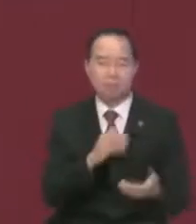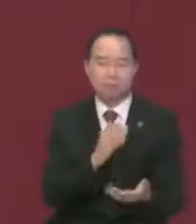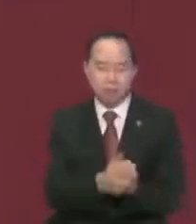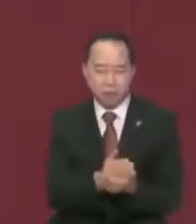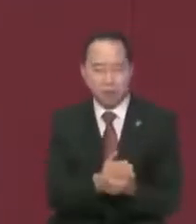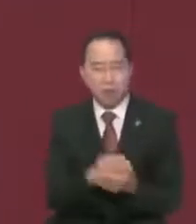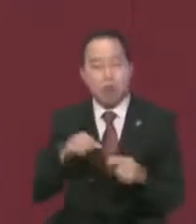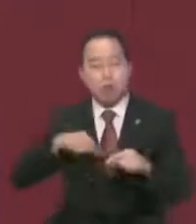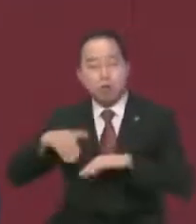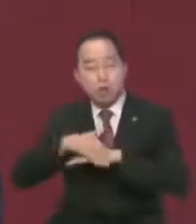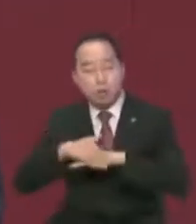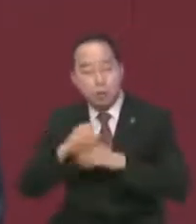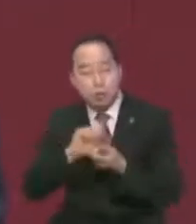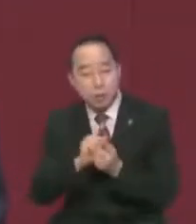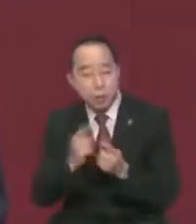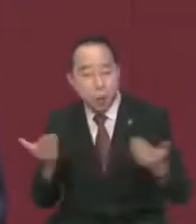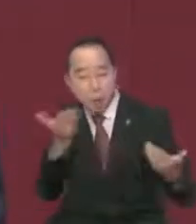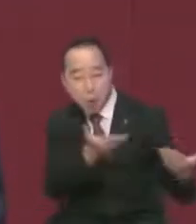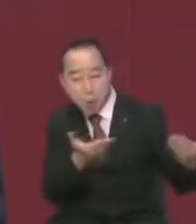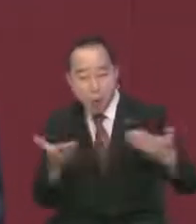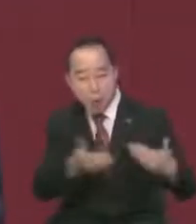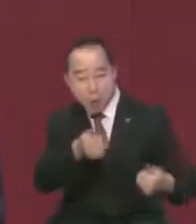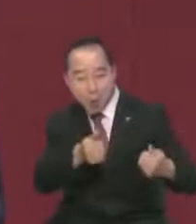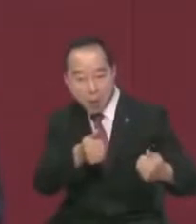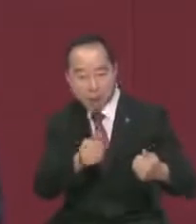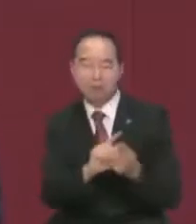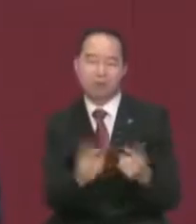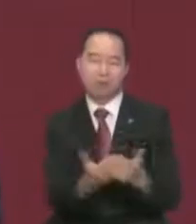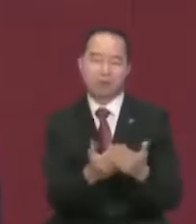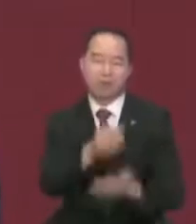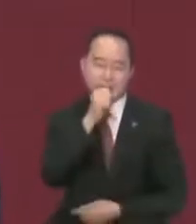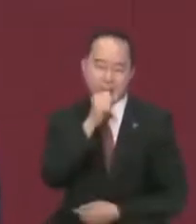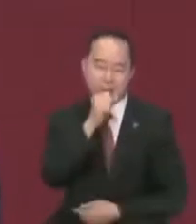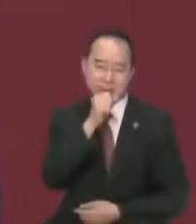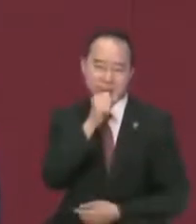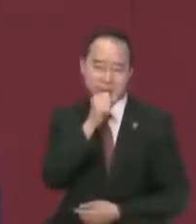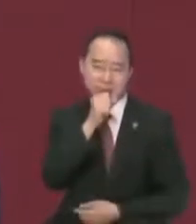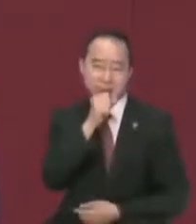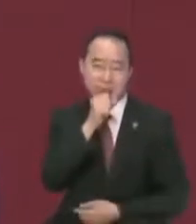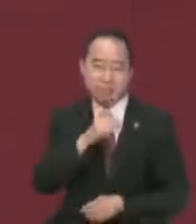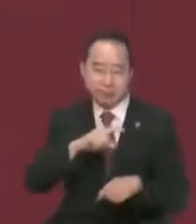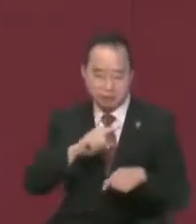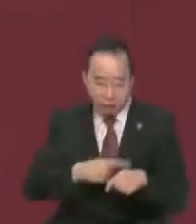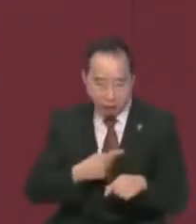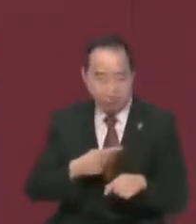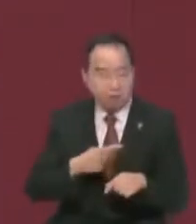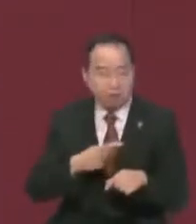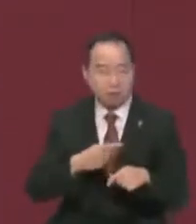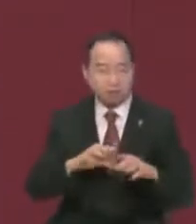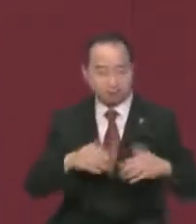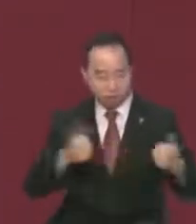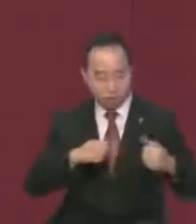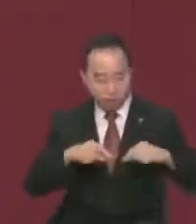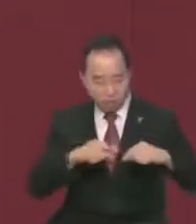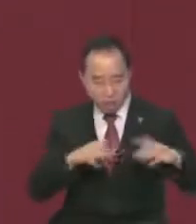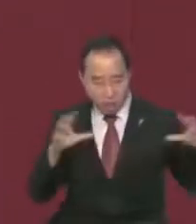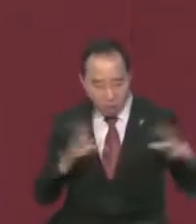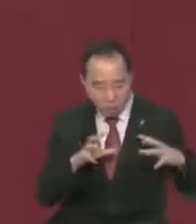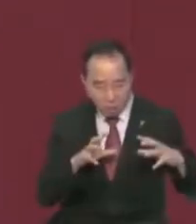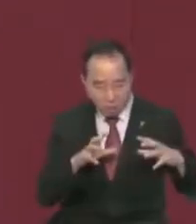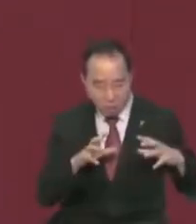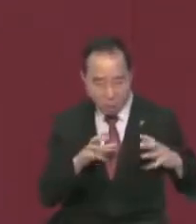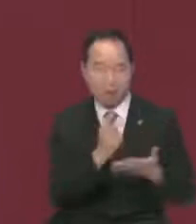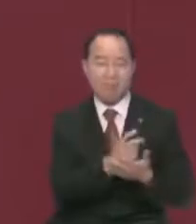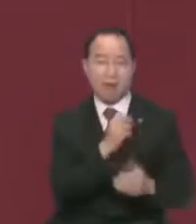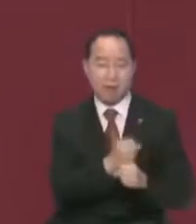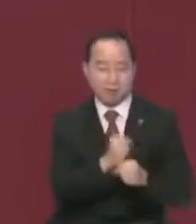협치로 발전시킬 수 있습니다. 정책 협치를 통해 정무 협치로 확대해 갈 수 있습니다. 그렇게 할